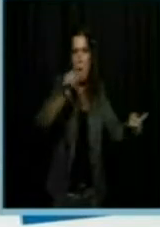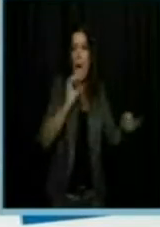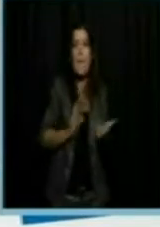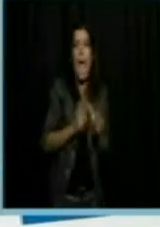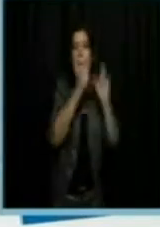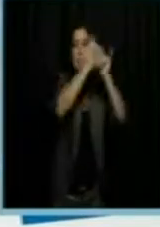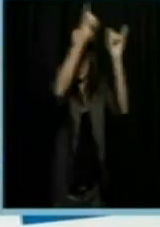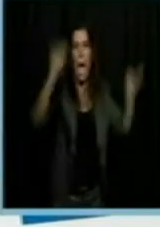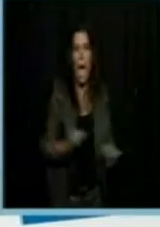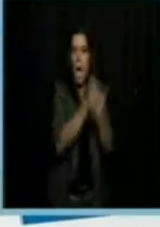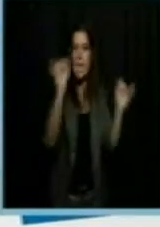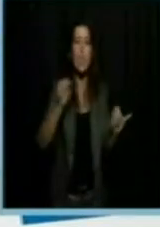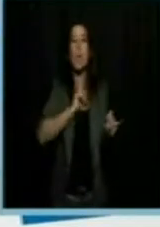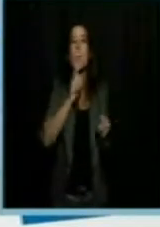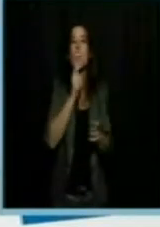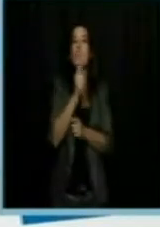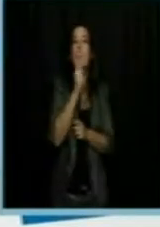i giornalisti precari.